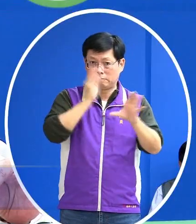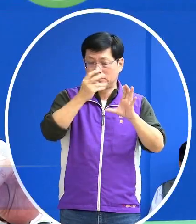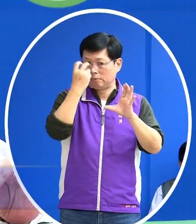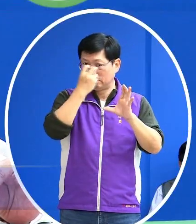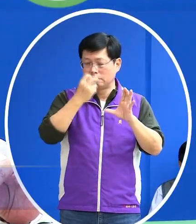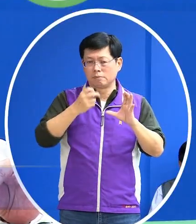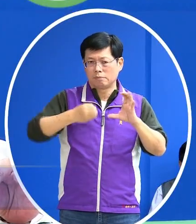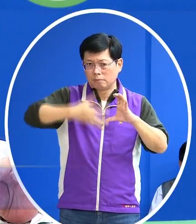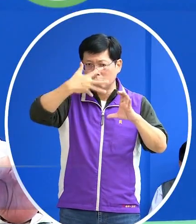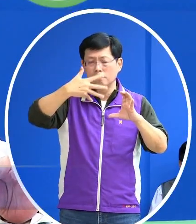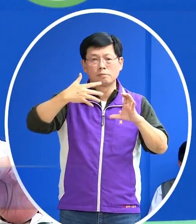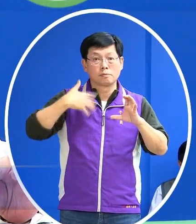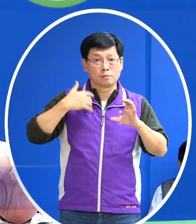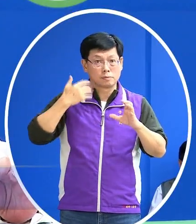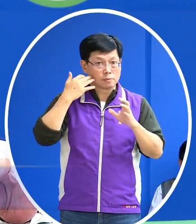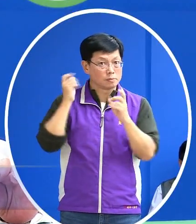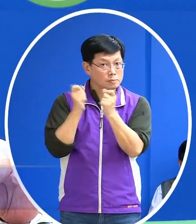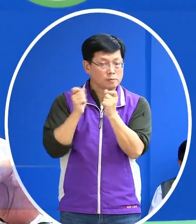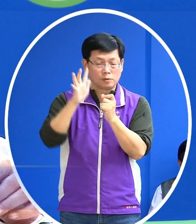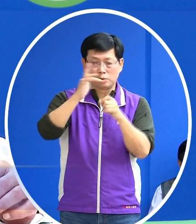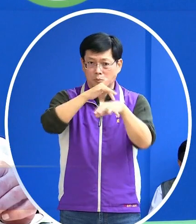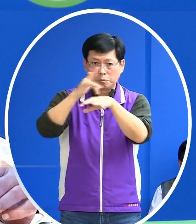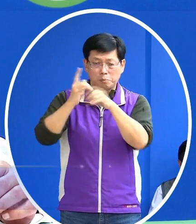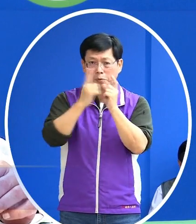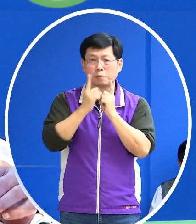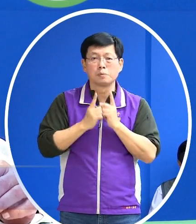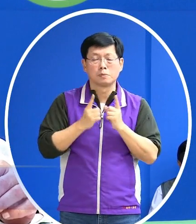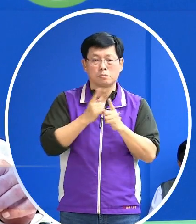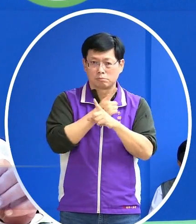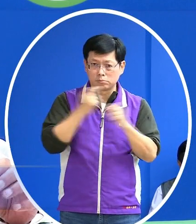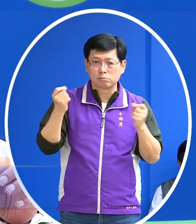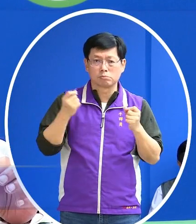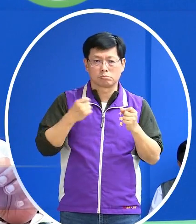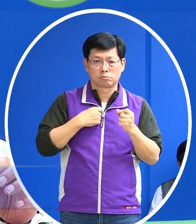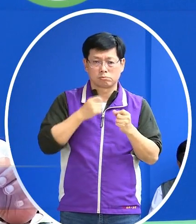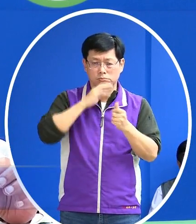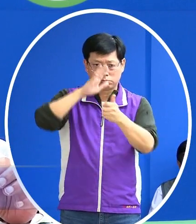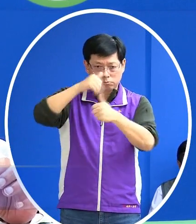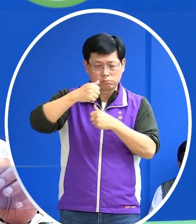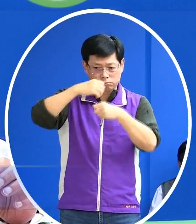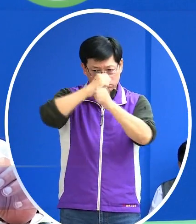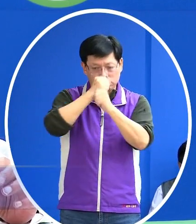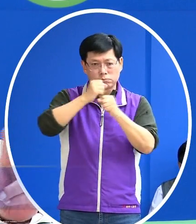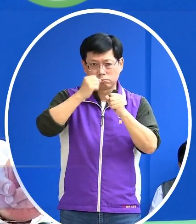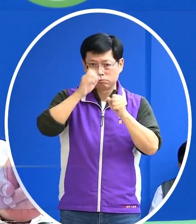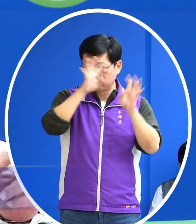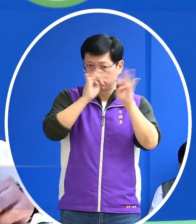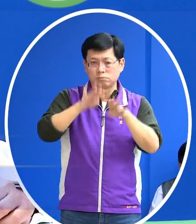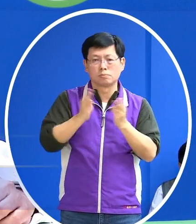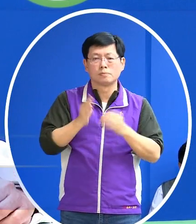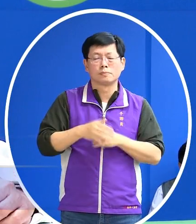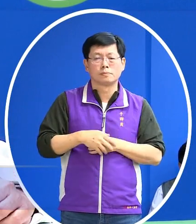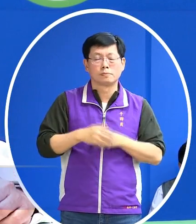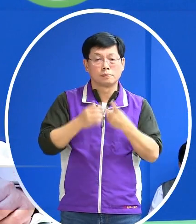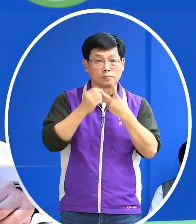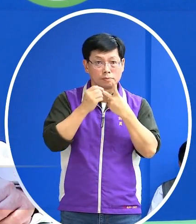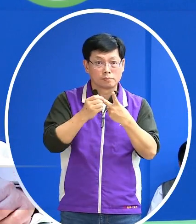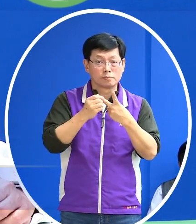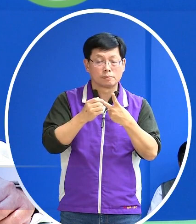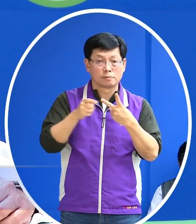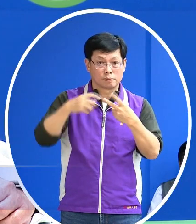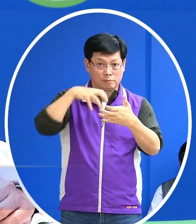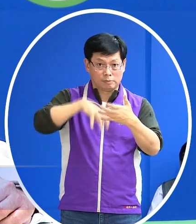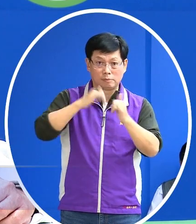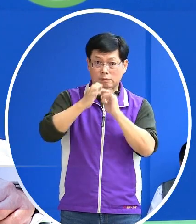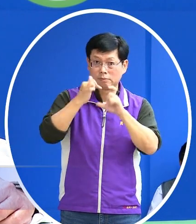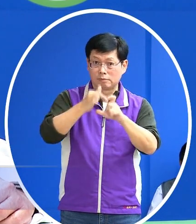这段时间里面，所有有接触的人，好，我们当然要好相关的疫调，当然要展开。那第二个，我们要针对这里